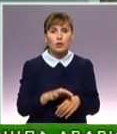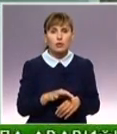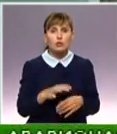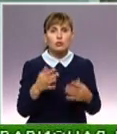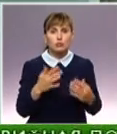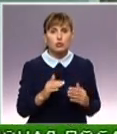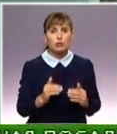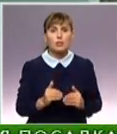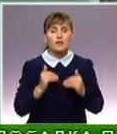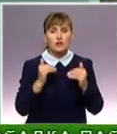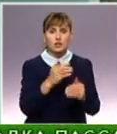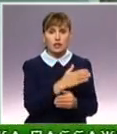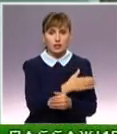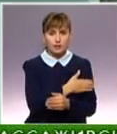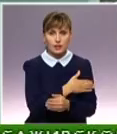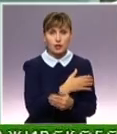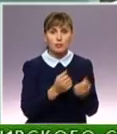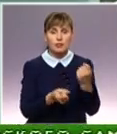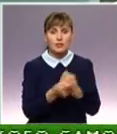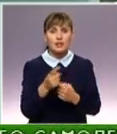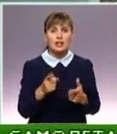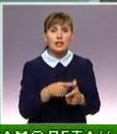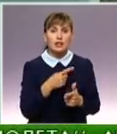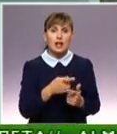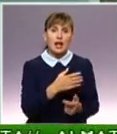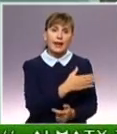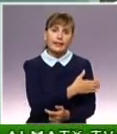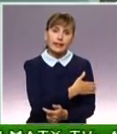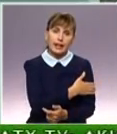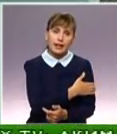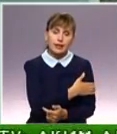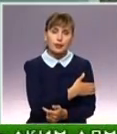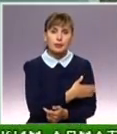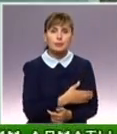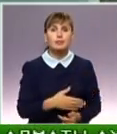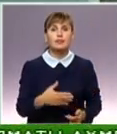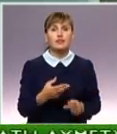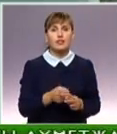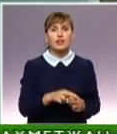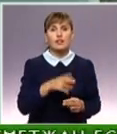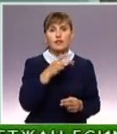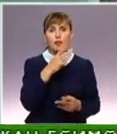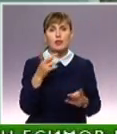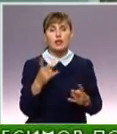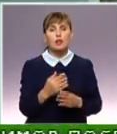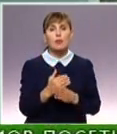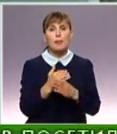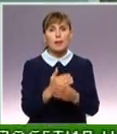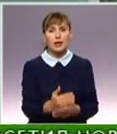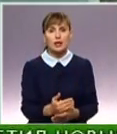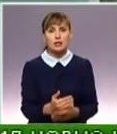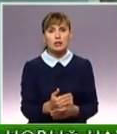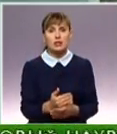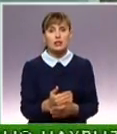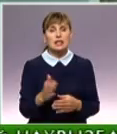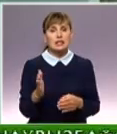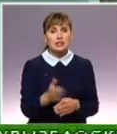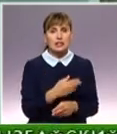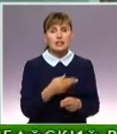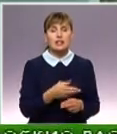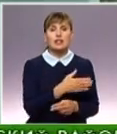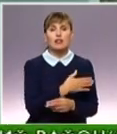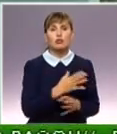уже повышенное давление внутричерепное или артериальное давление. То есть в это время надо будет помогать, именно снять эти